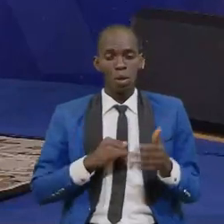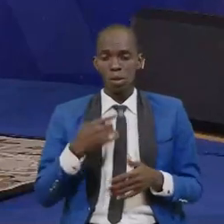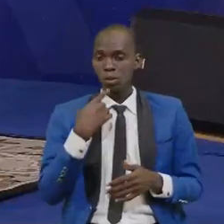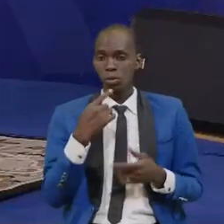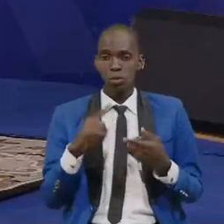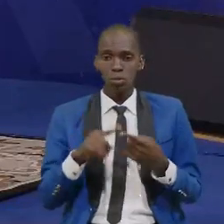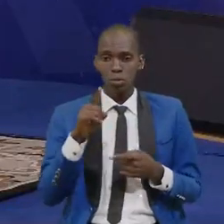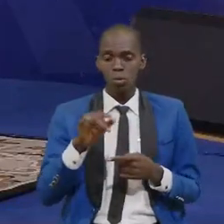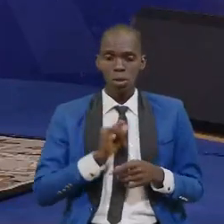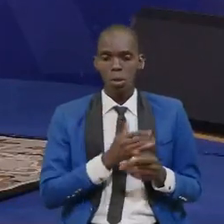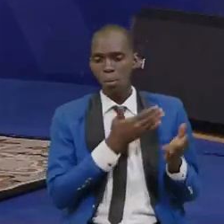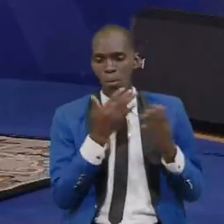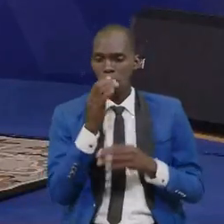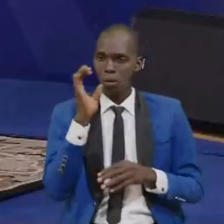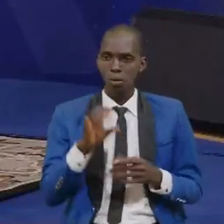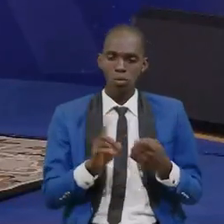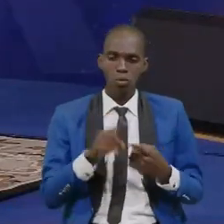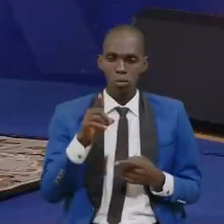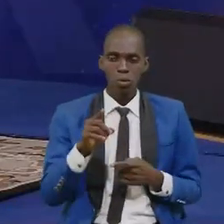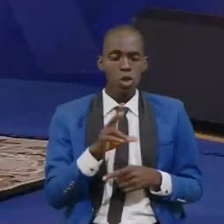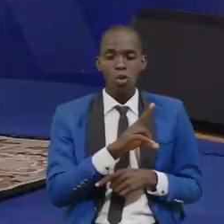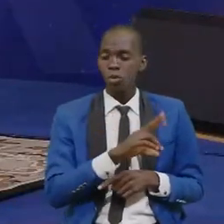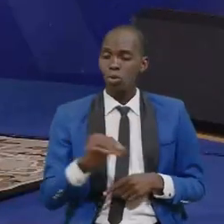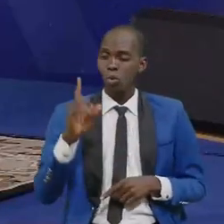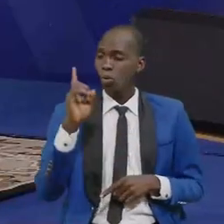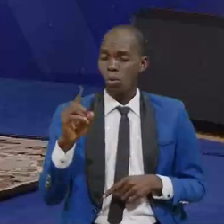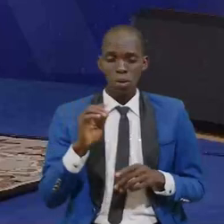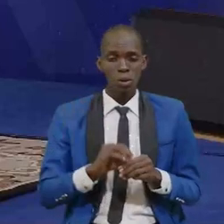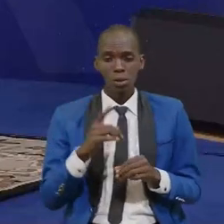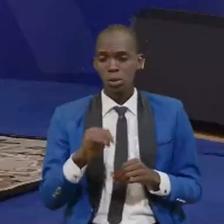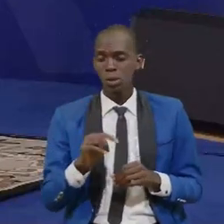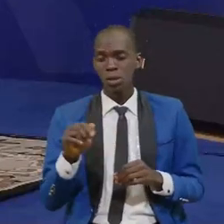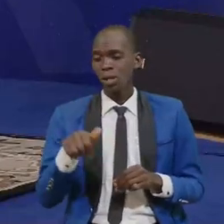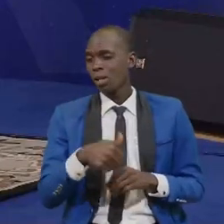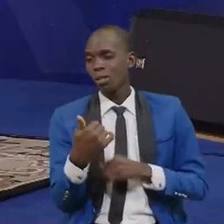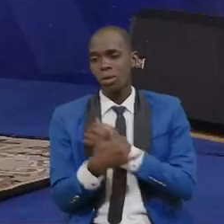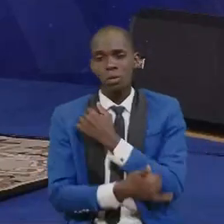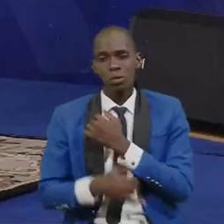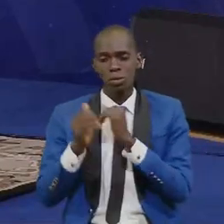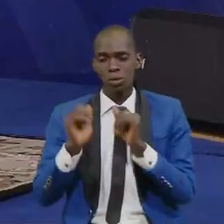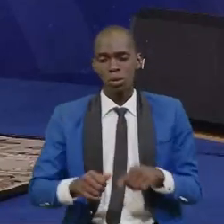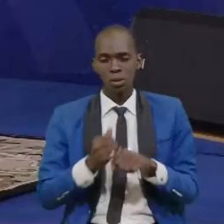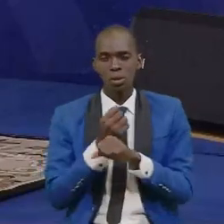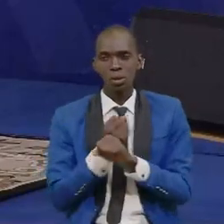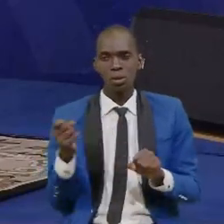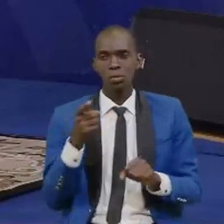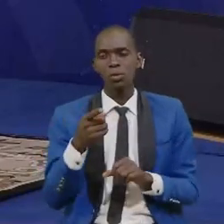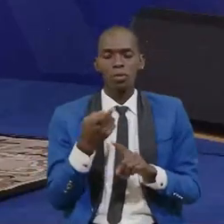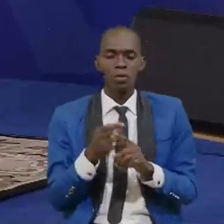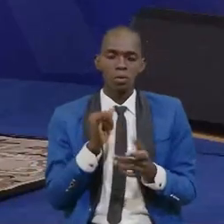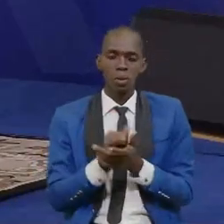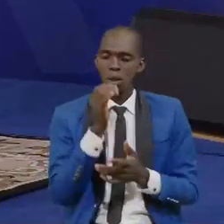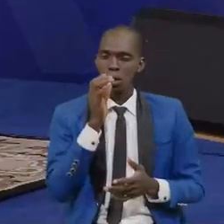et je jette une malédiction, personne dans le pays, personne dans aucun pays ne peut te sortir de cette